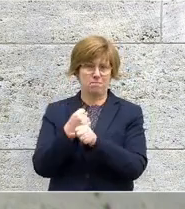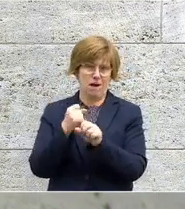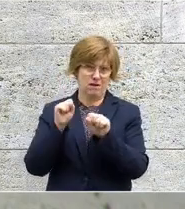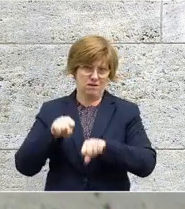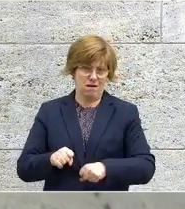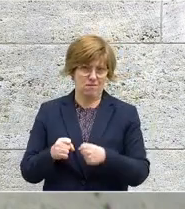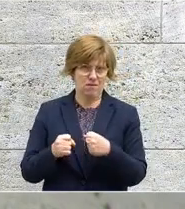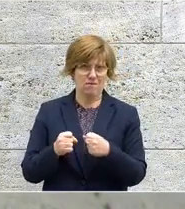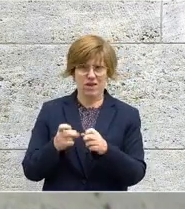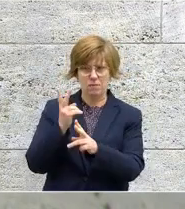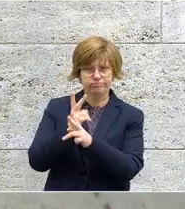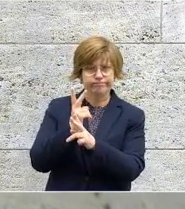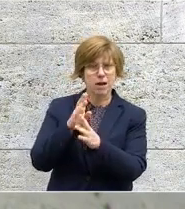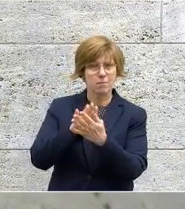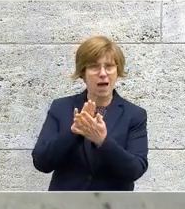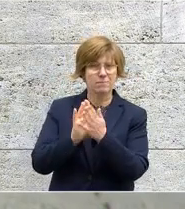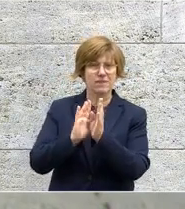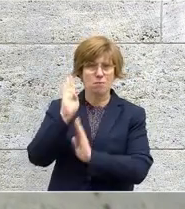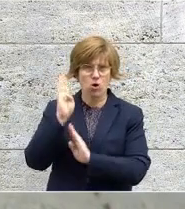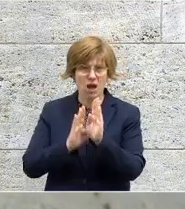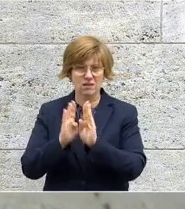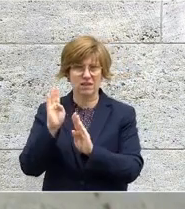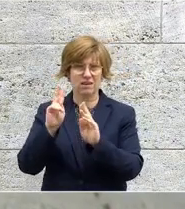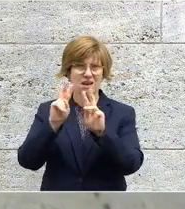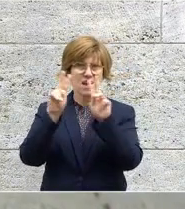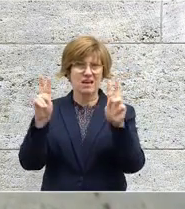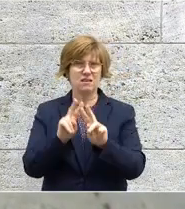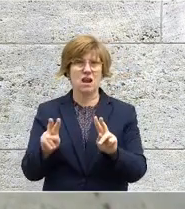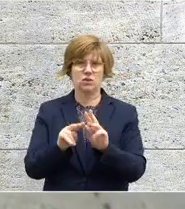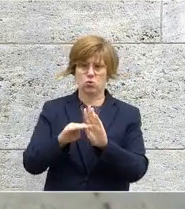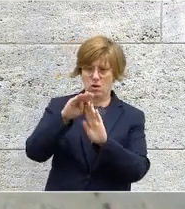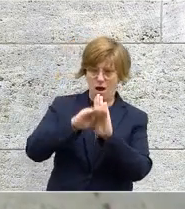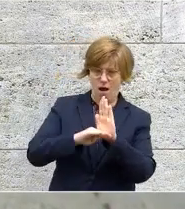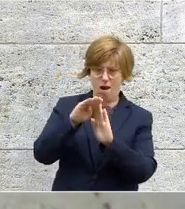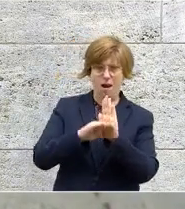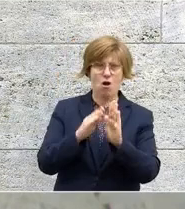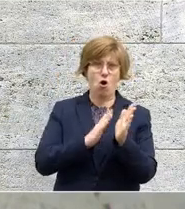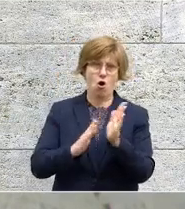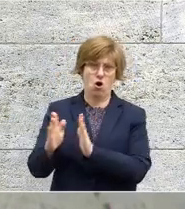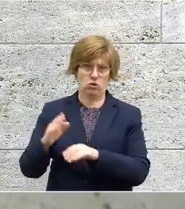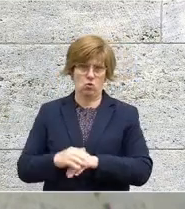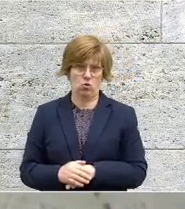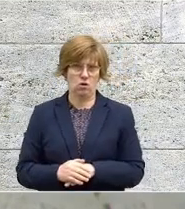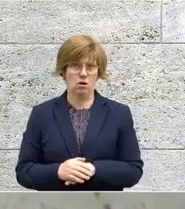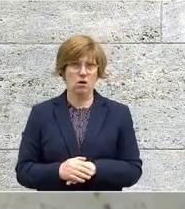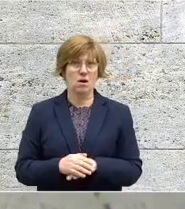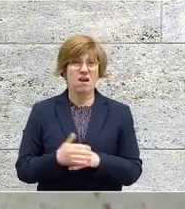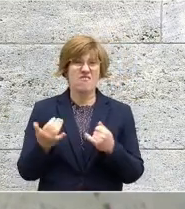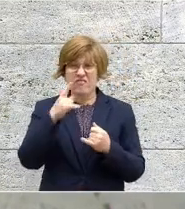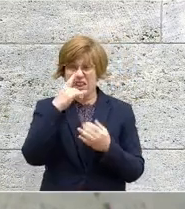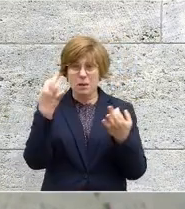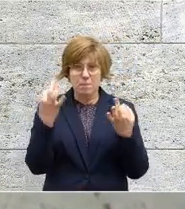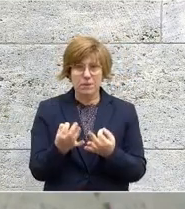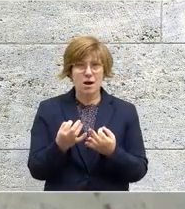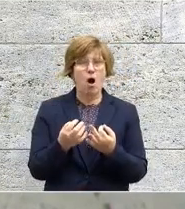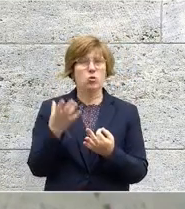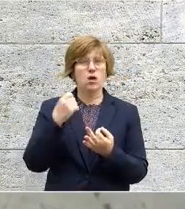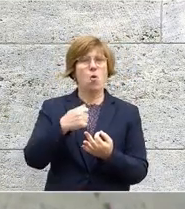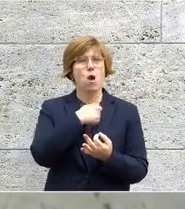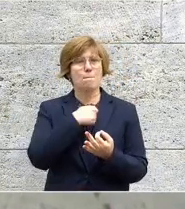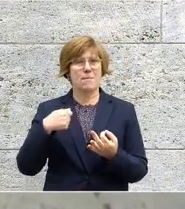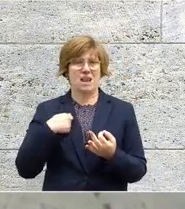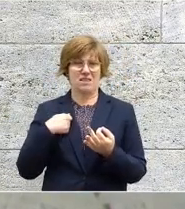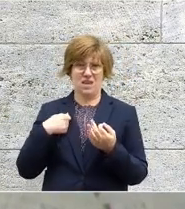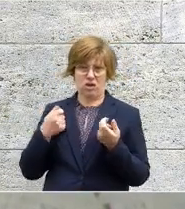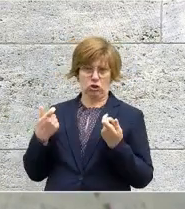leisten für den Erhalt von Demokratie und internationaler regelbasierter Ordnung, wo und wenn nötig auch mit